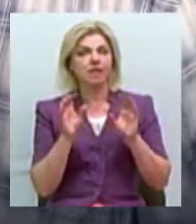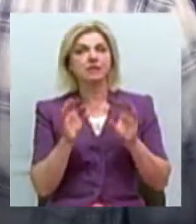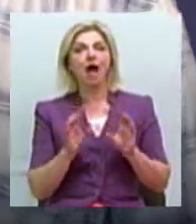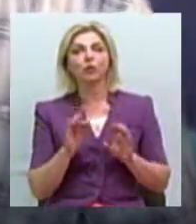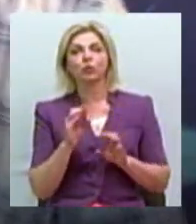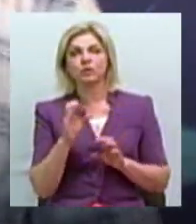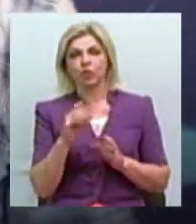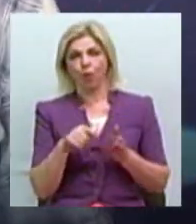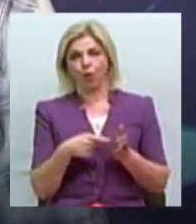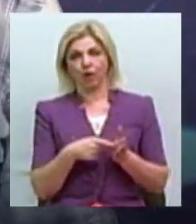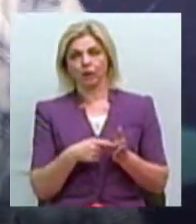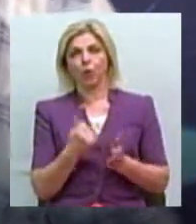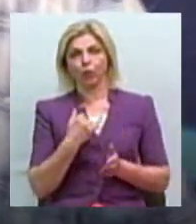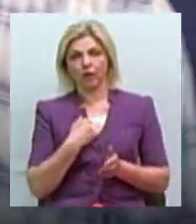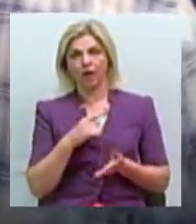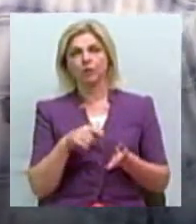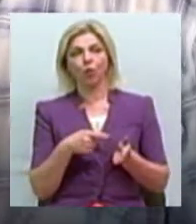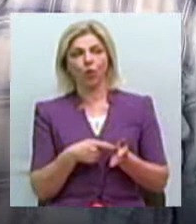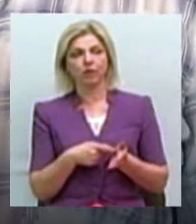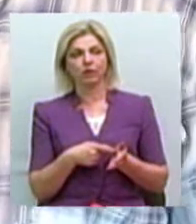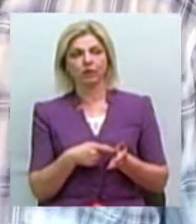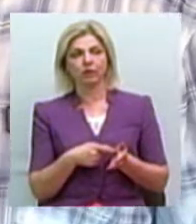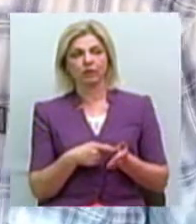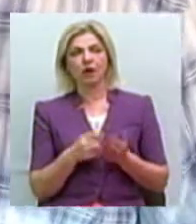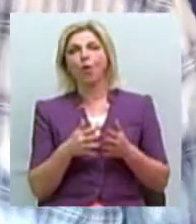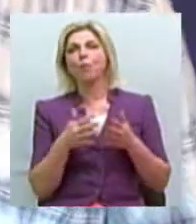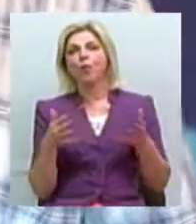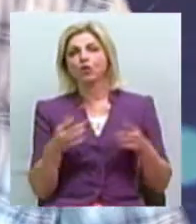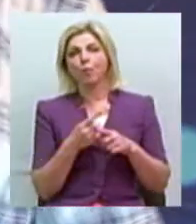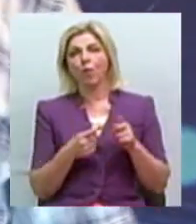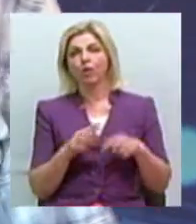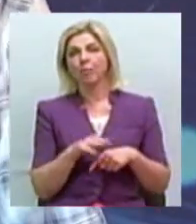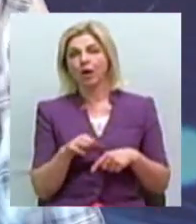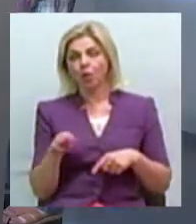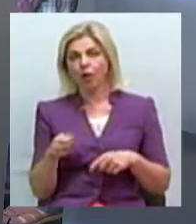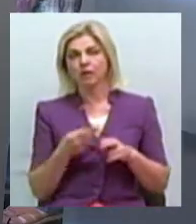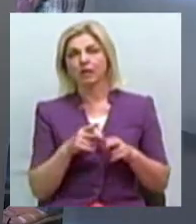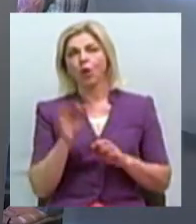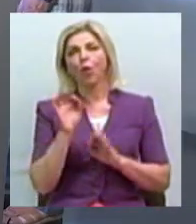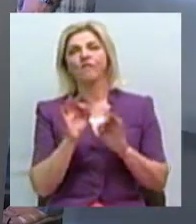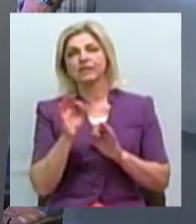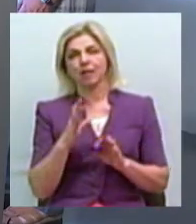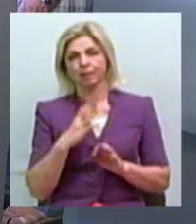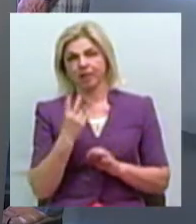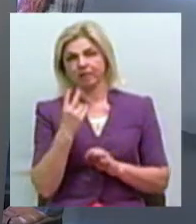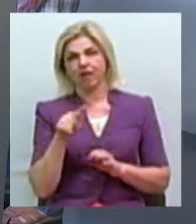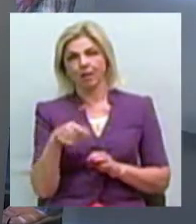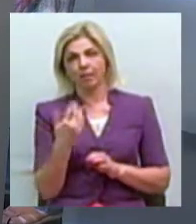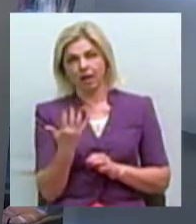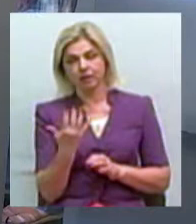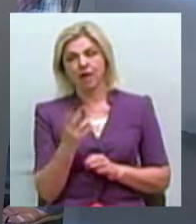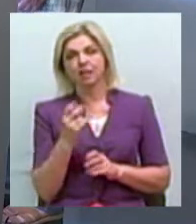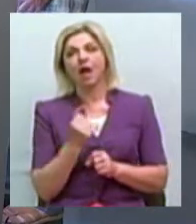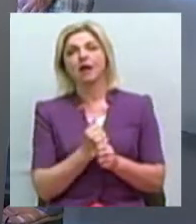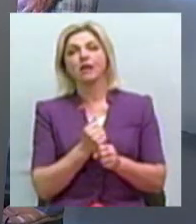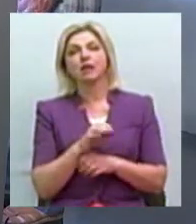города. Вот у нас был город свыше 500 000, и у него этот коэффициент был 2,5. Но